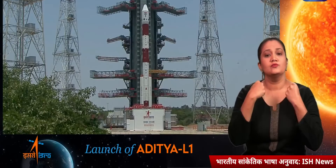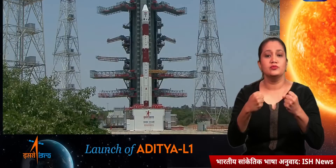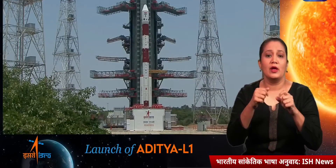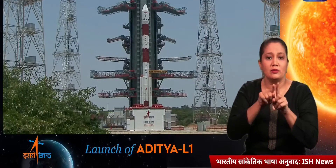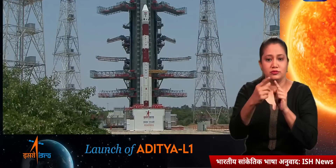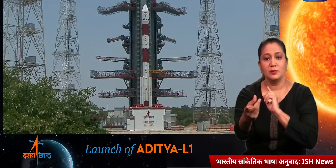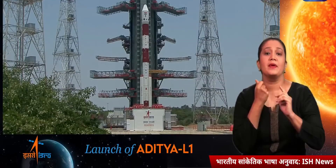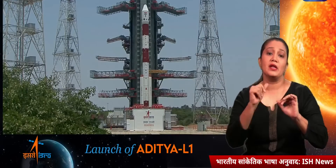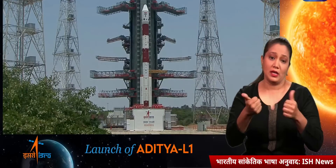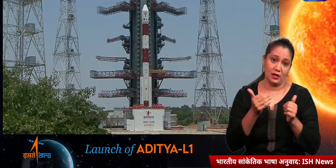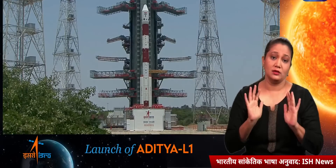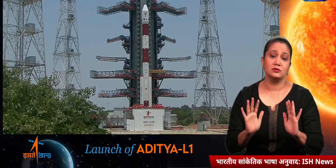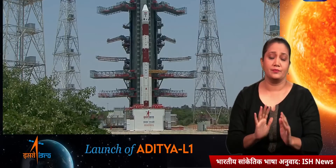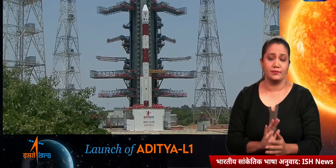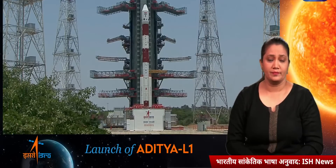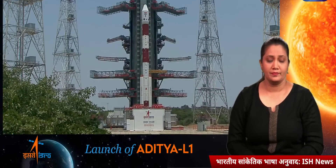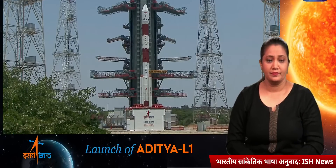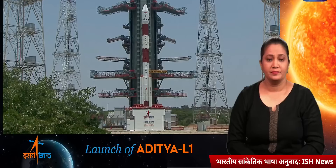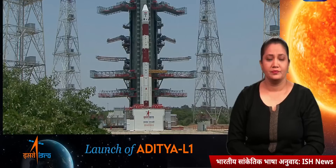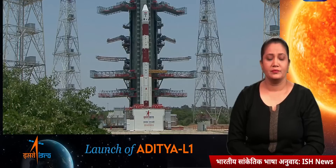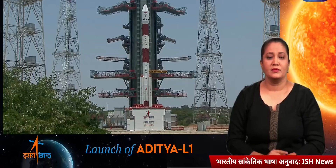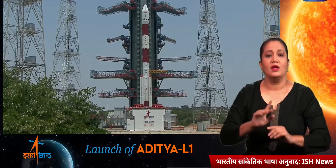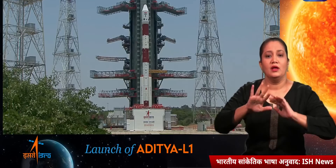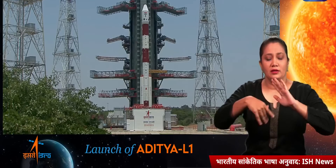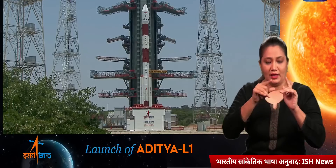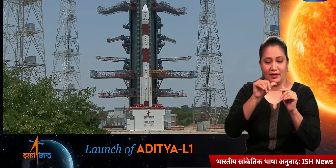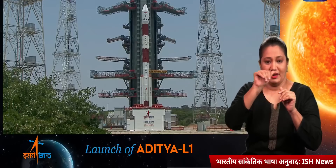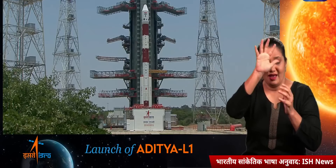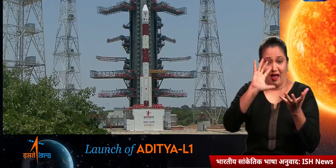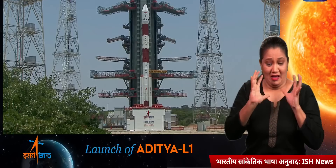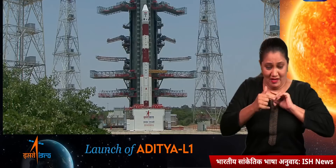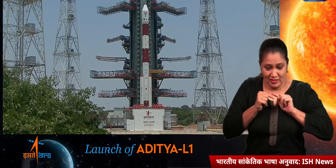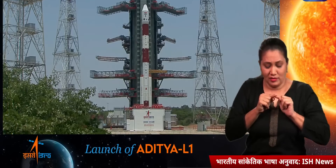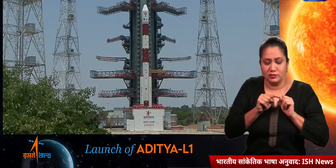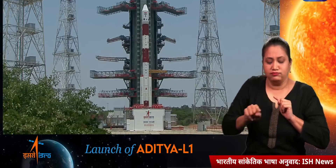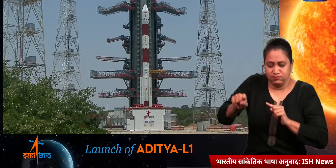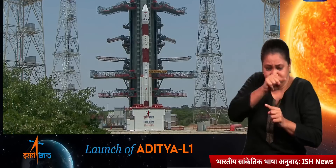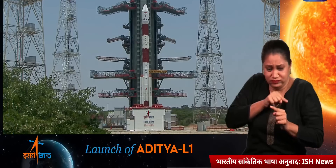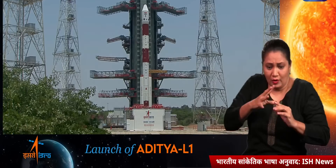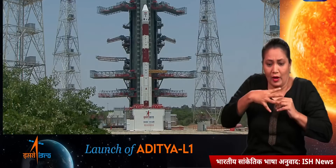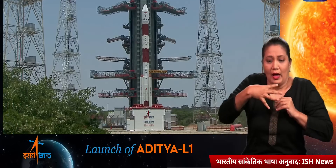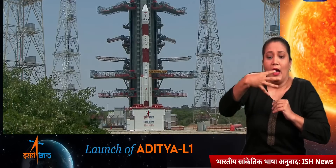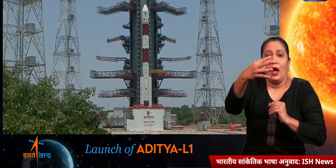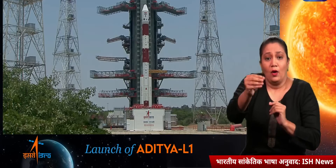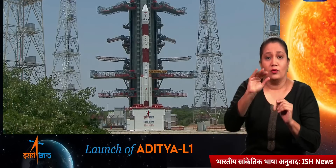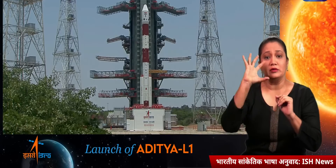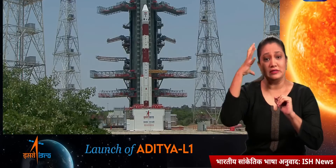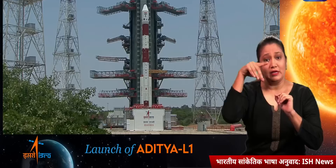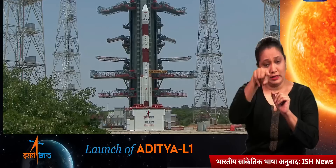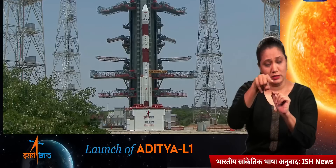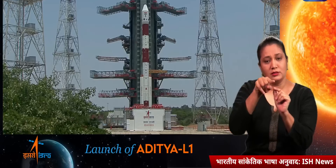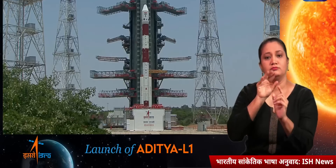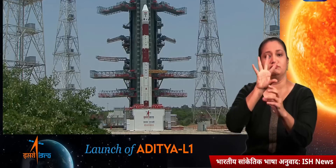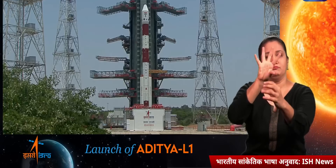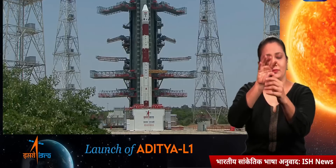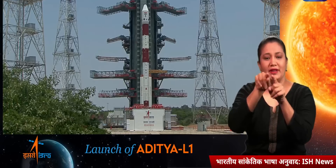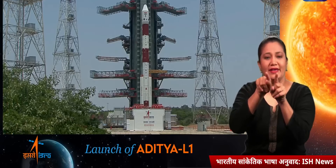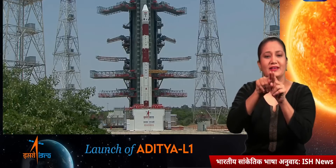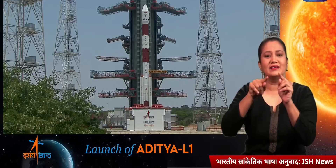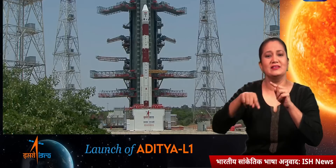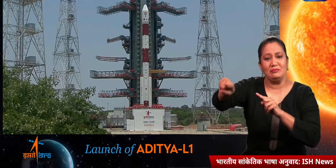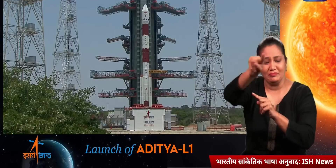जाएगी। फिर वह पृथ्वी की कक्षा से छोड़कर सूर्य की कक्षा में प्रवेश करेगा और ऐसा करते हुए यह